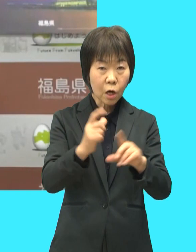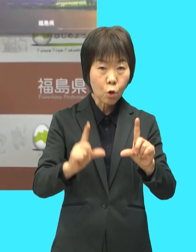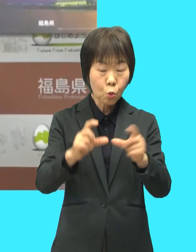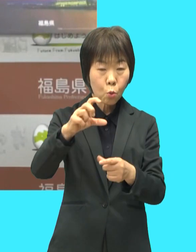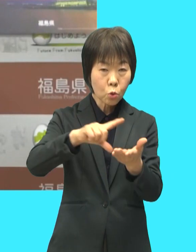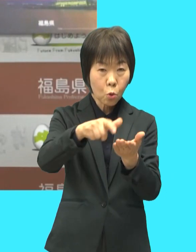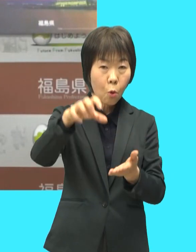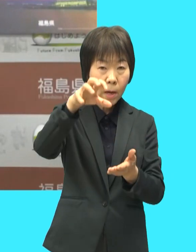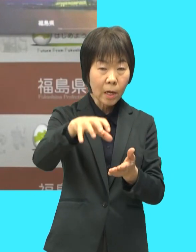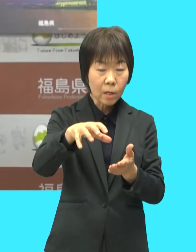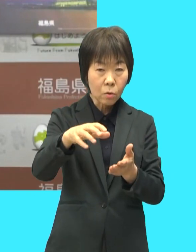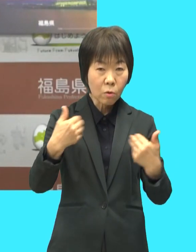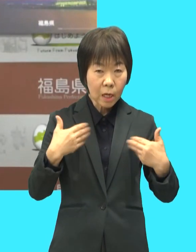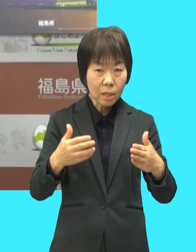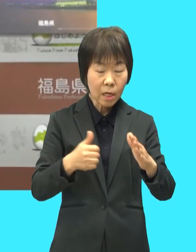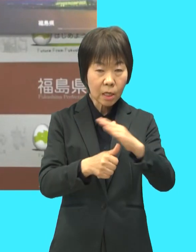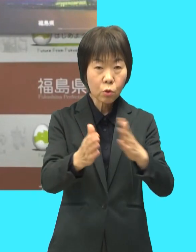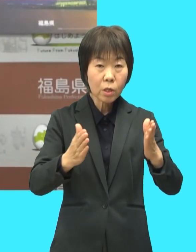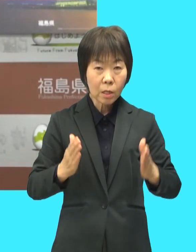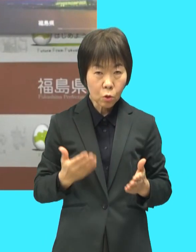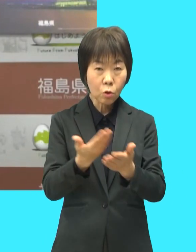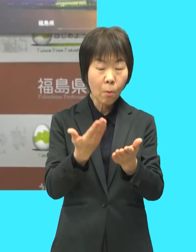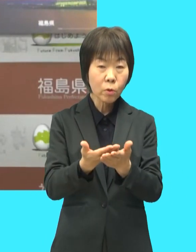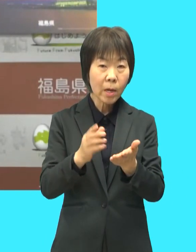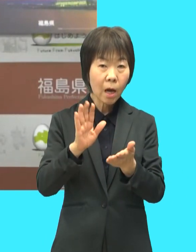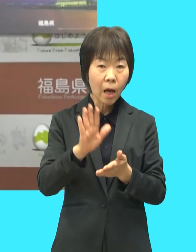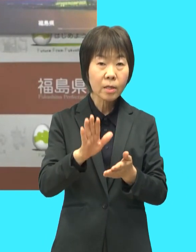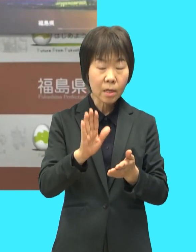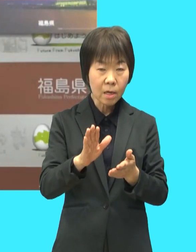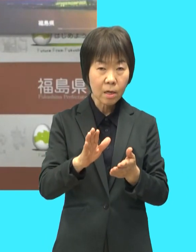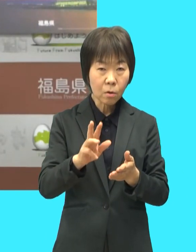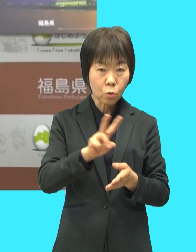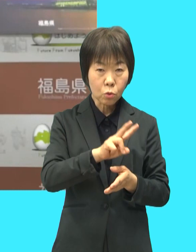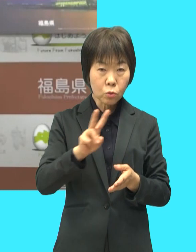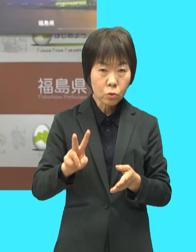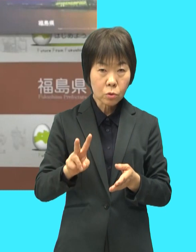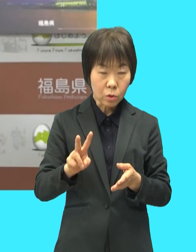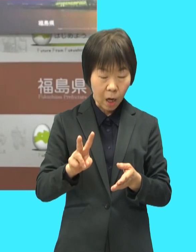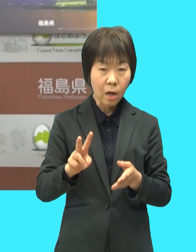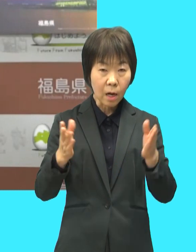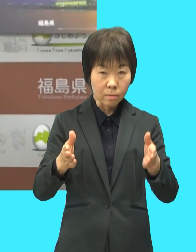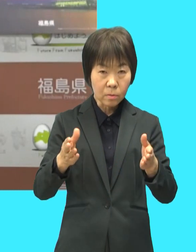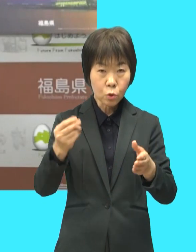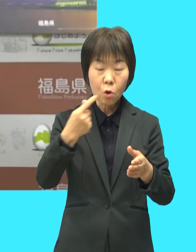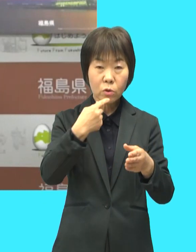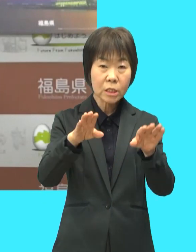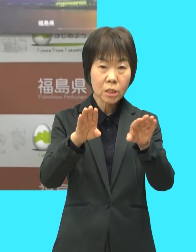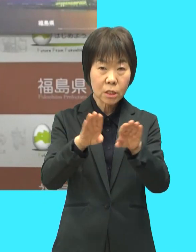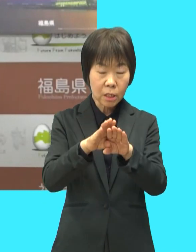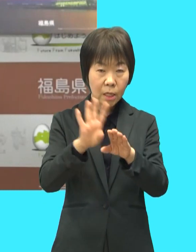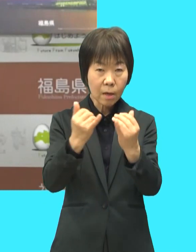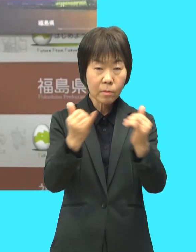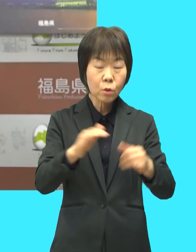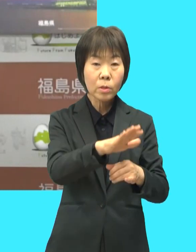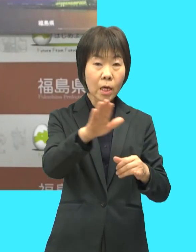方面への不要不急の外出を控えるように求められて、この2日なんですけれども、土日でその県民